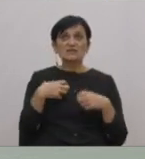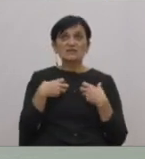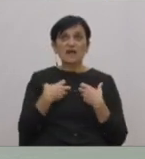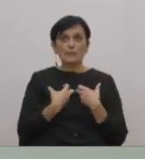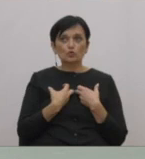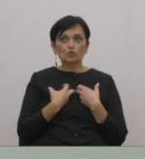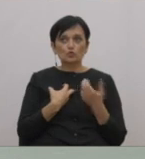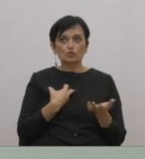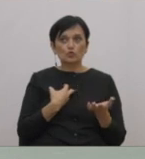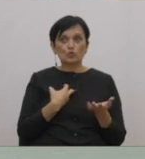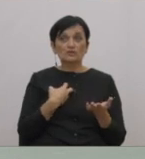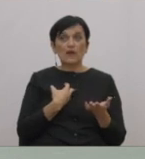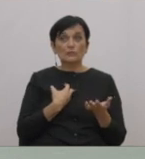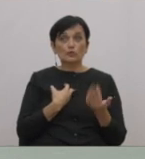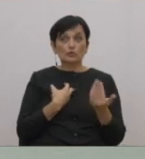Aemas,